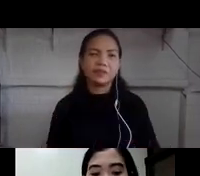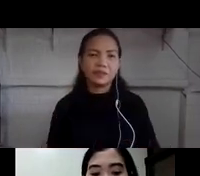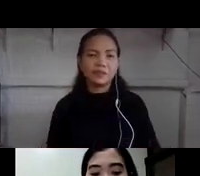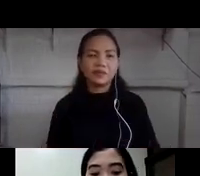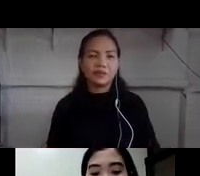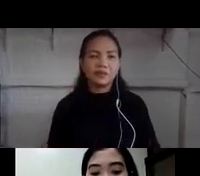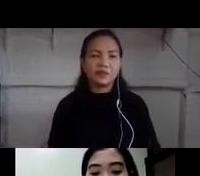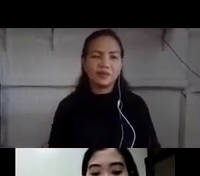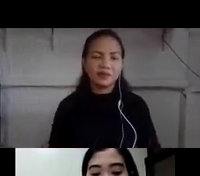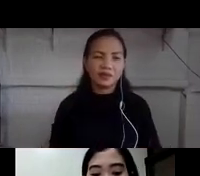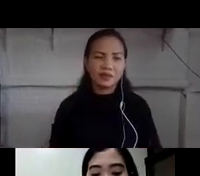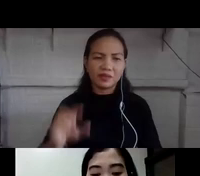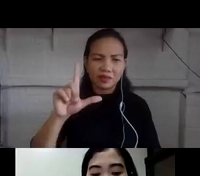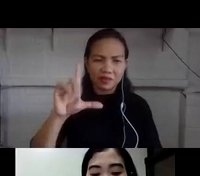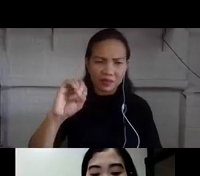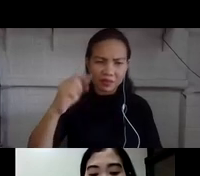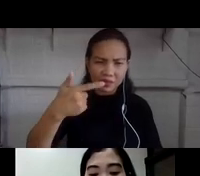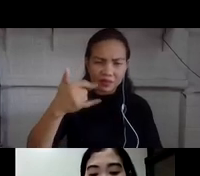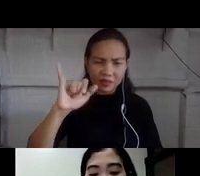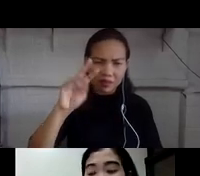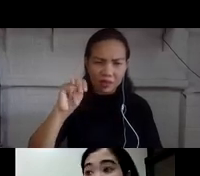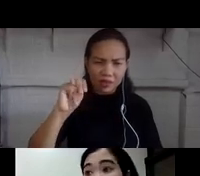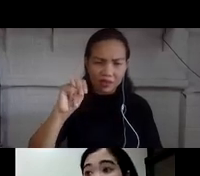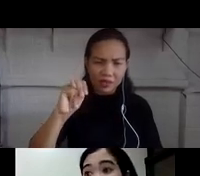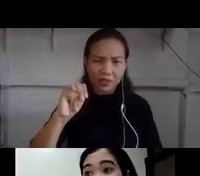To log in, yan. Go to